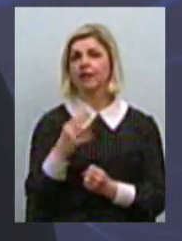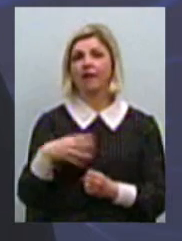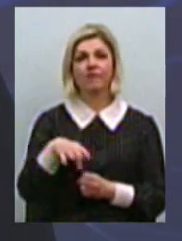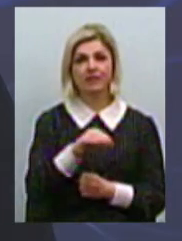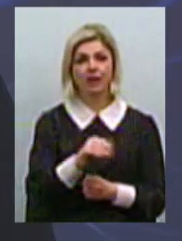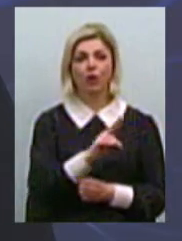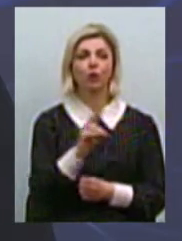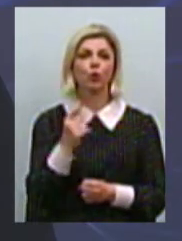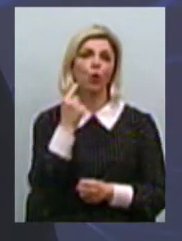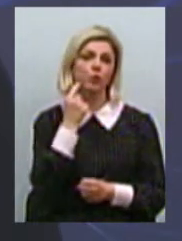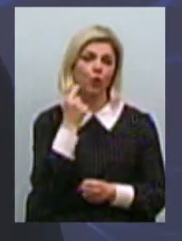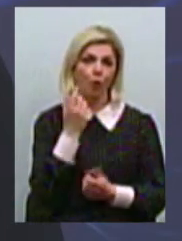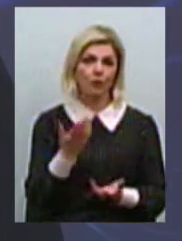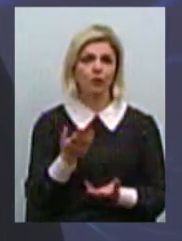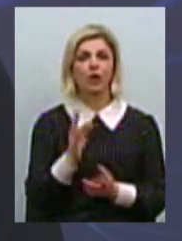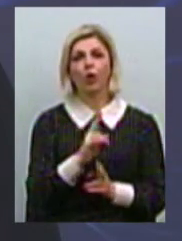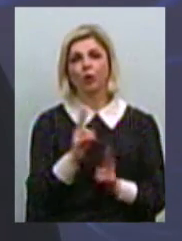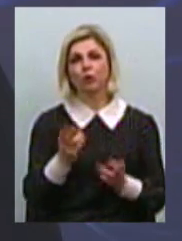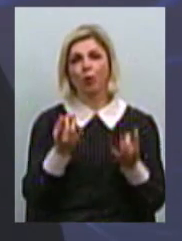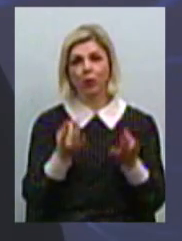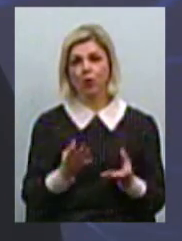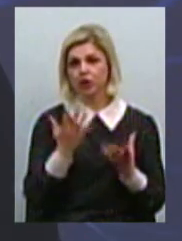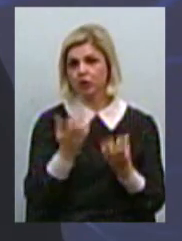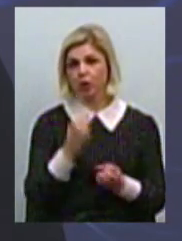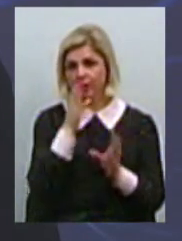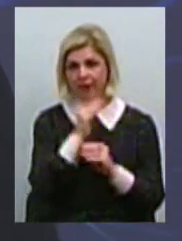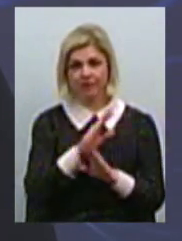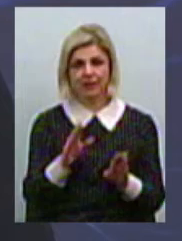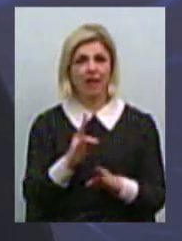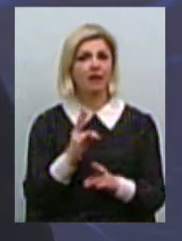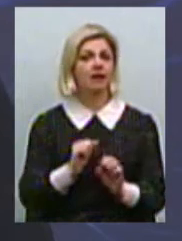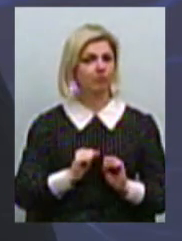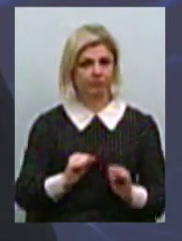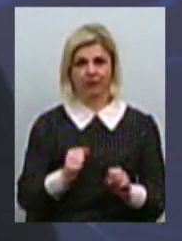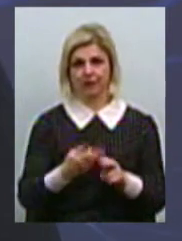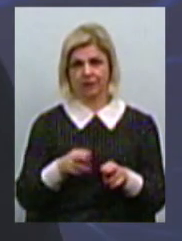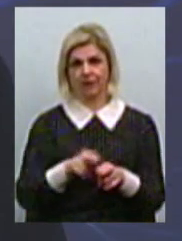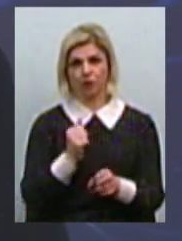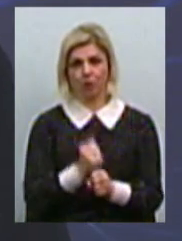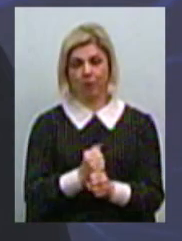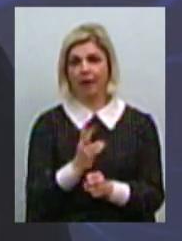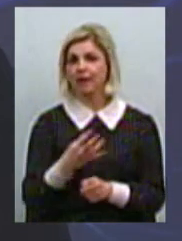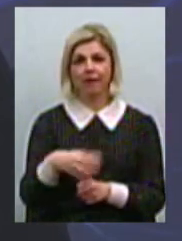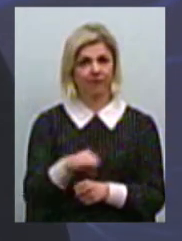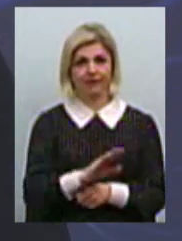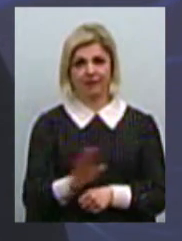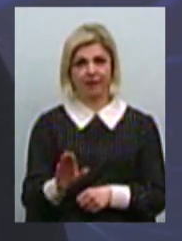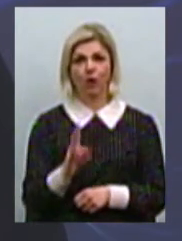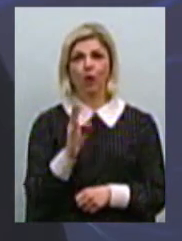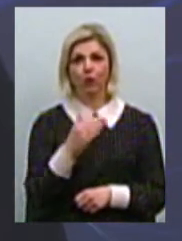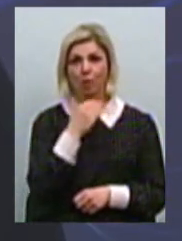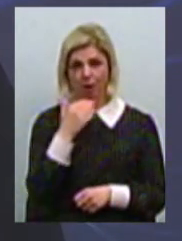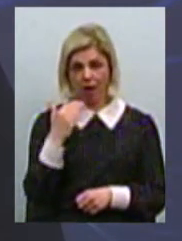Дехто із скромності, дехто, можливо, просто ще не встиг або не наважився це зробити. Не всі. Але чимало